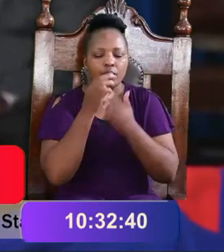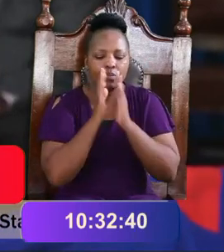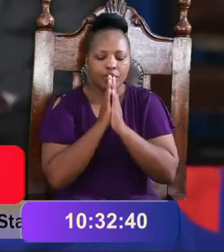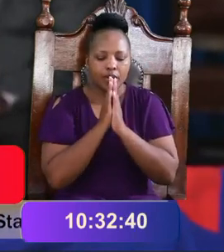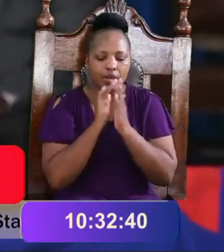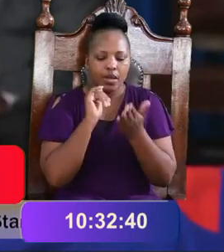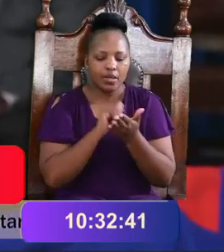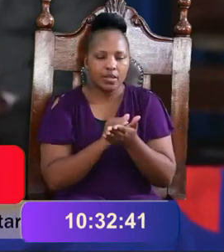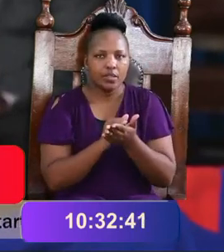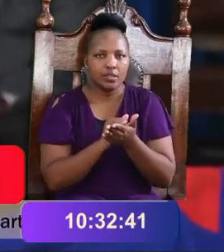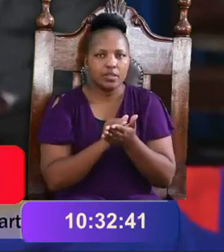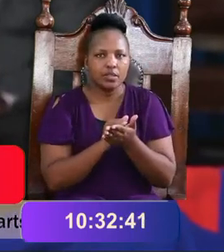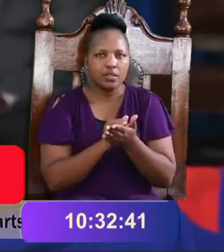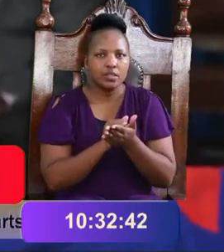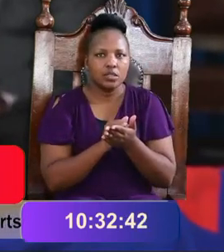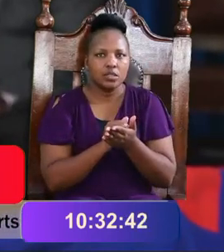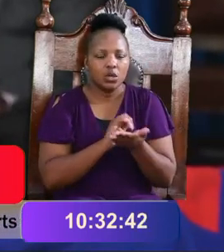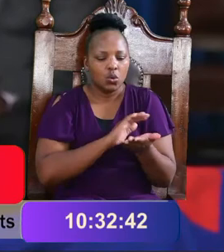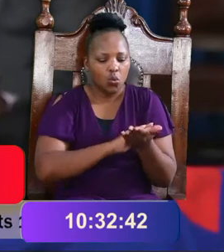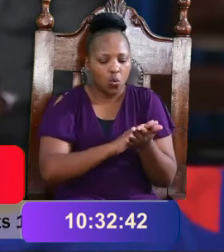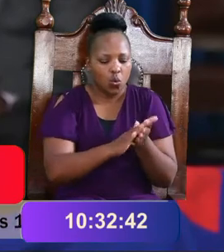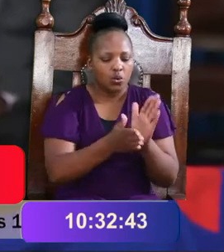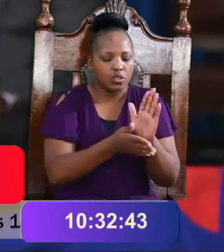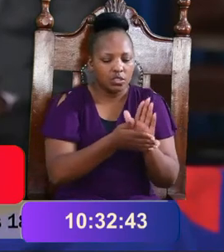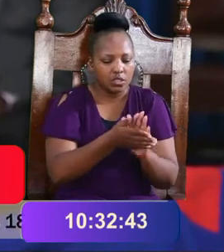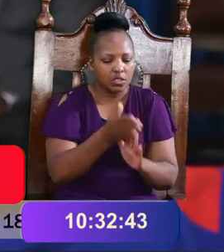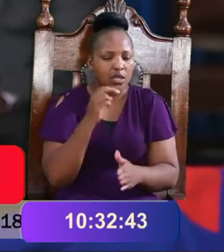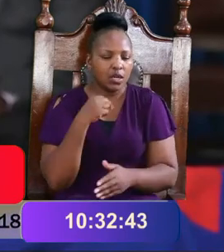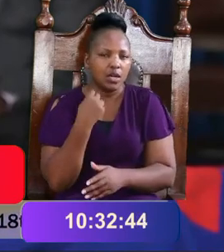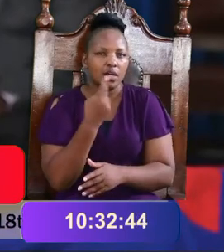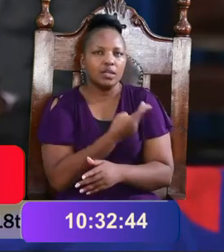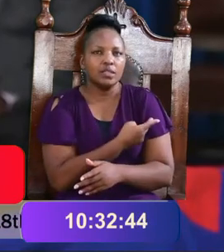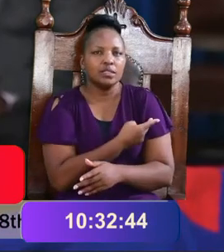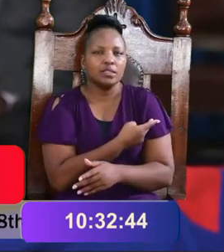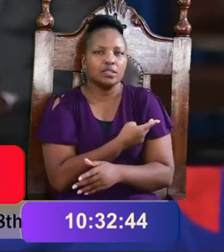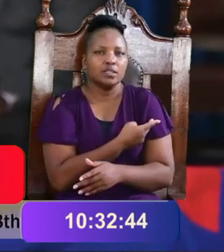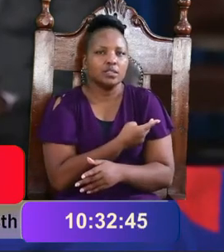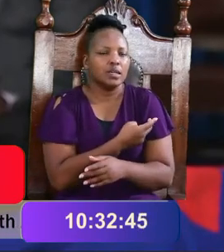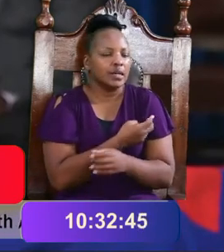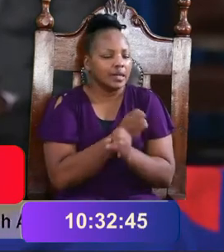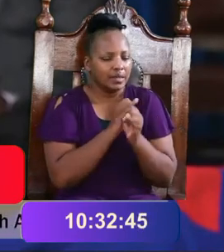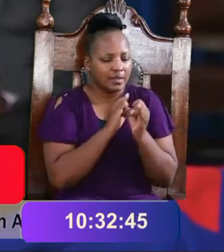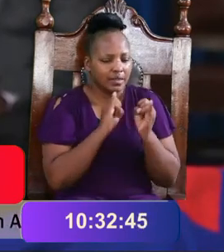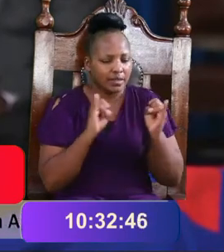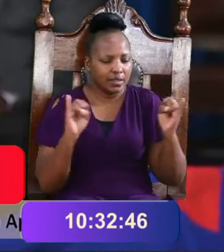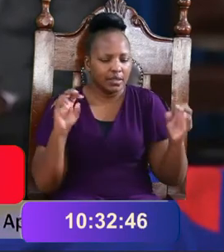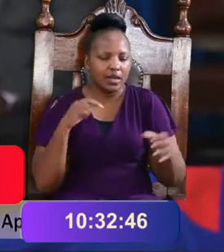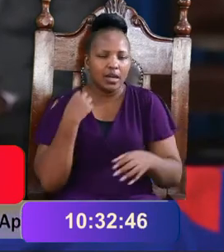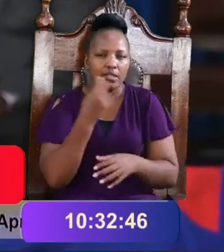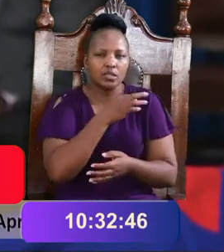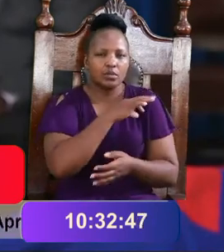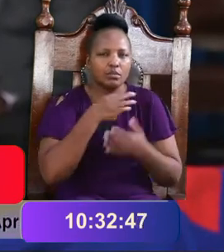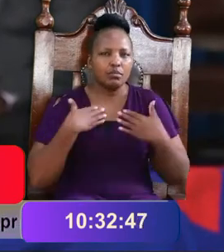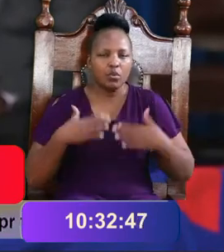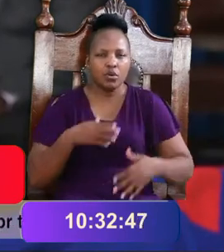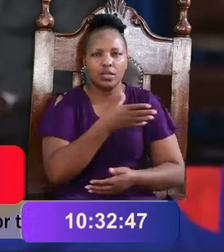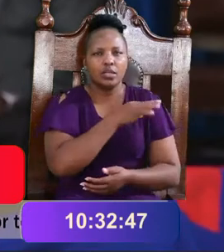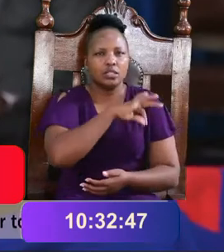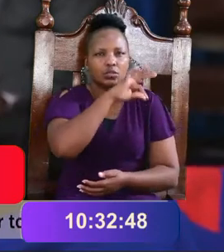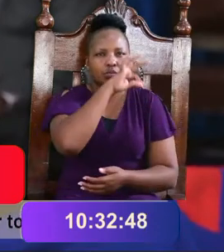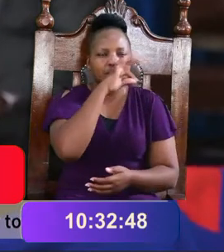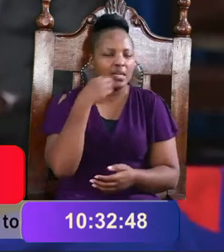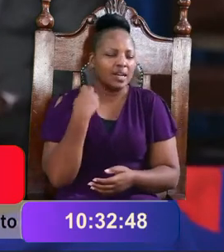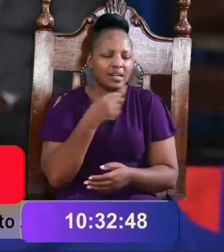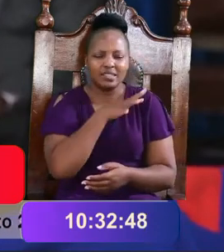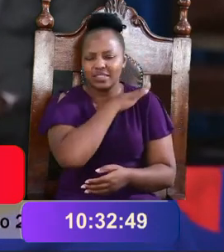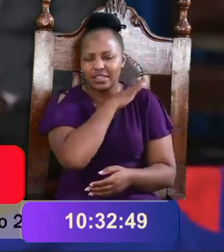kwamba ukatuosha ukosefu wote wa uadilifu, ukatutakasa mili yetu na roho yetu, kwa maana sisi ni wachafu